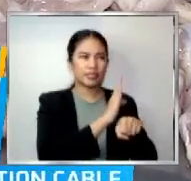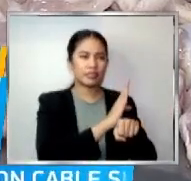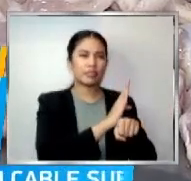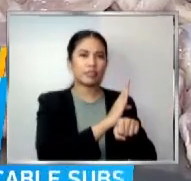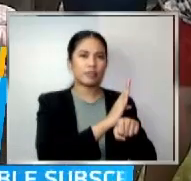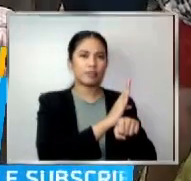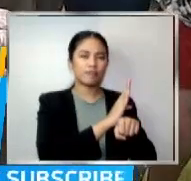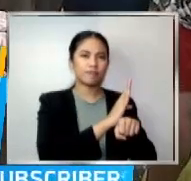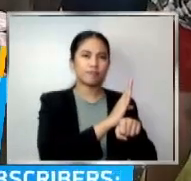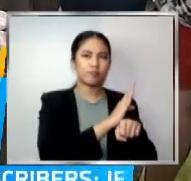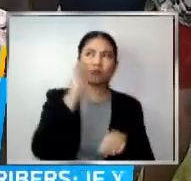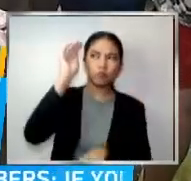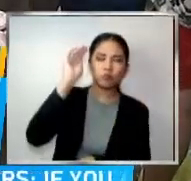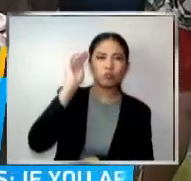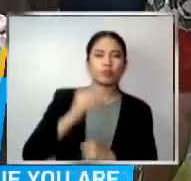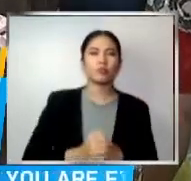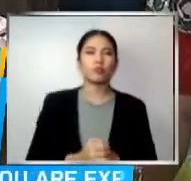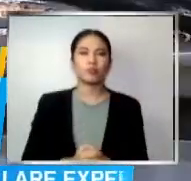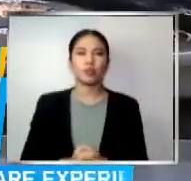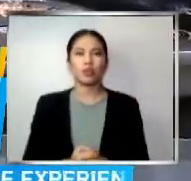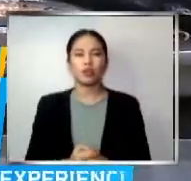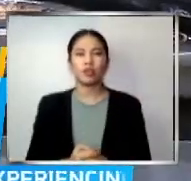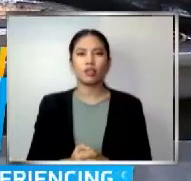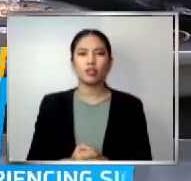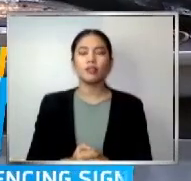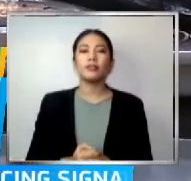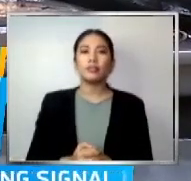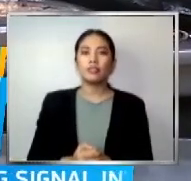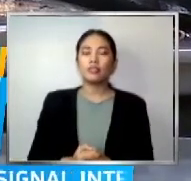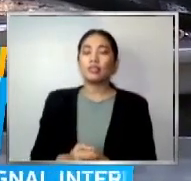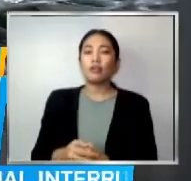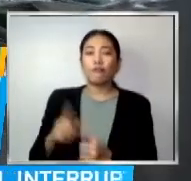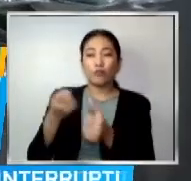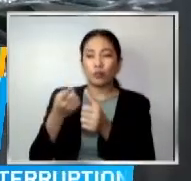Hindi naman una. Sinampanan nila ng accountability kay si